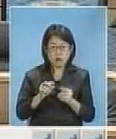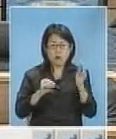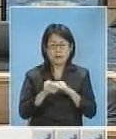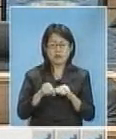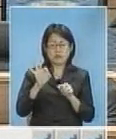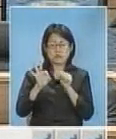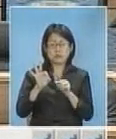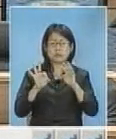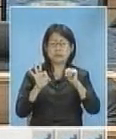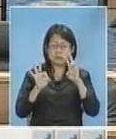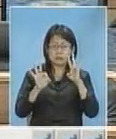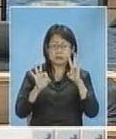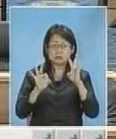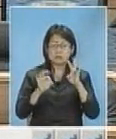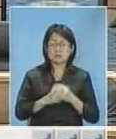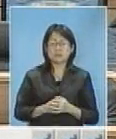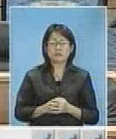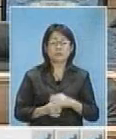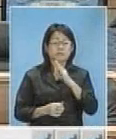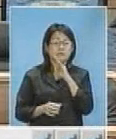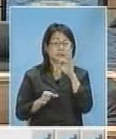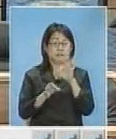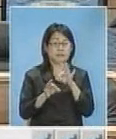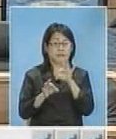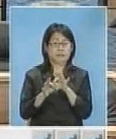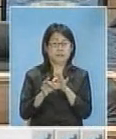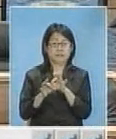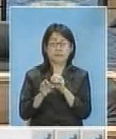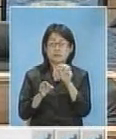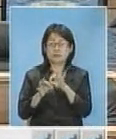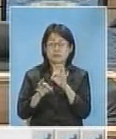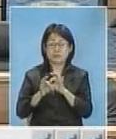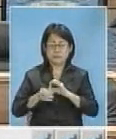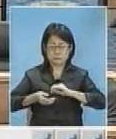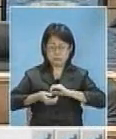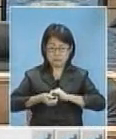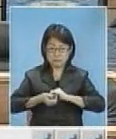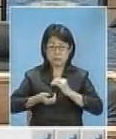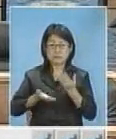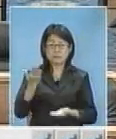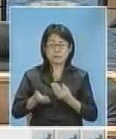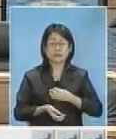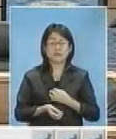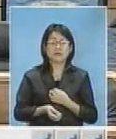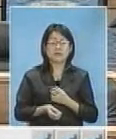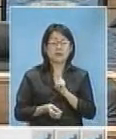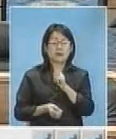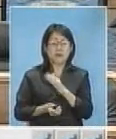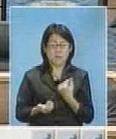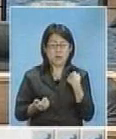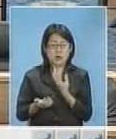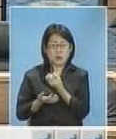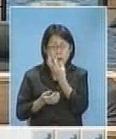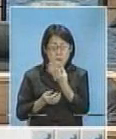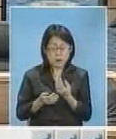9.47 ถ้าทางธนาคารอาคารสงเคราะห์ส่งต่อภาระต้นทุนที่เพิ่มขึ้นจ